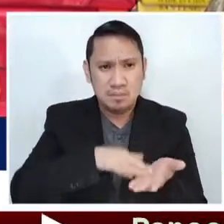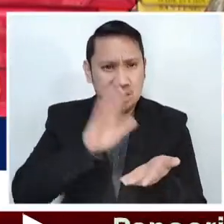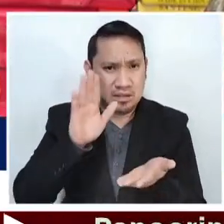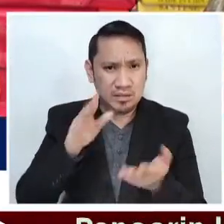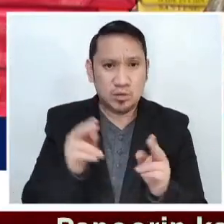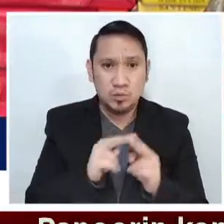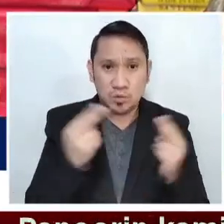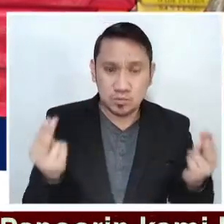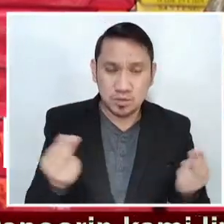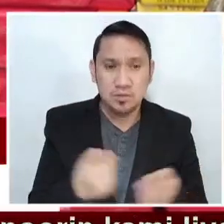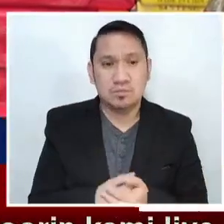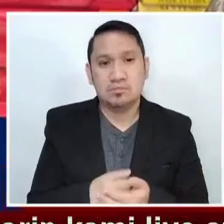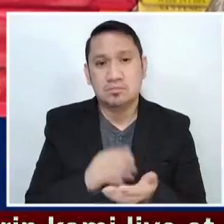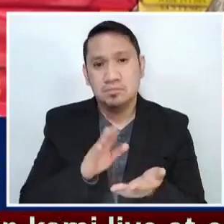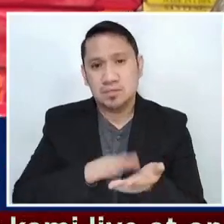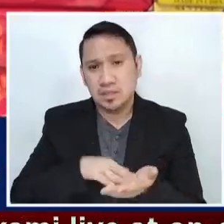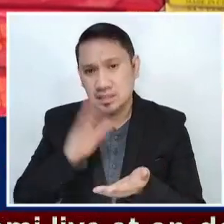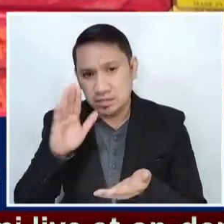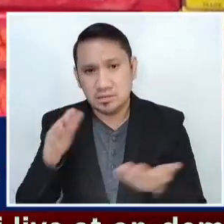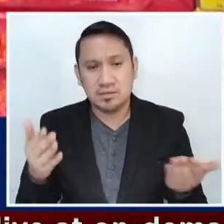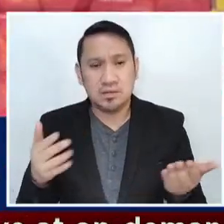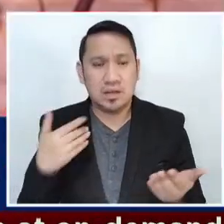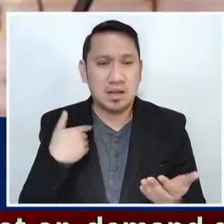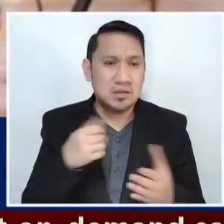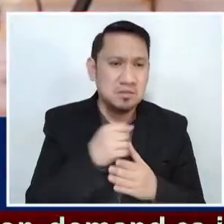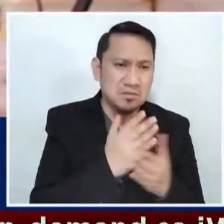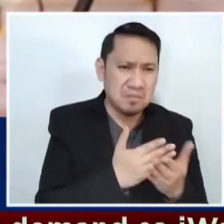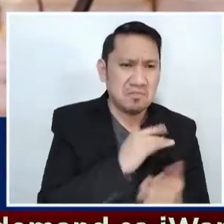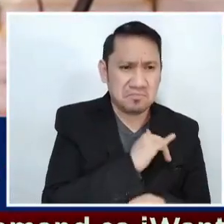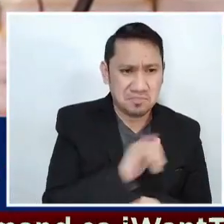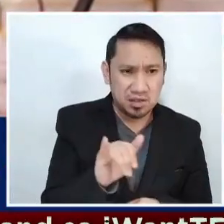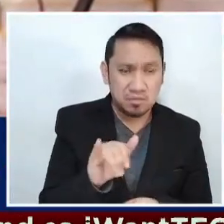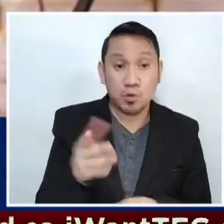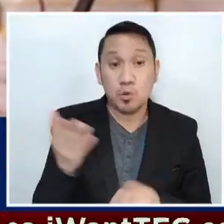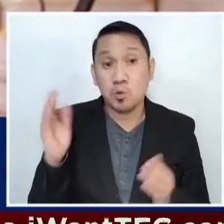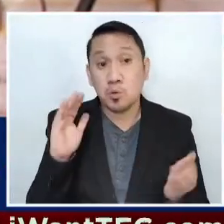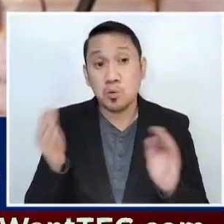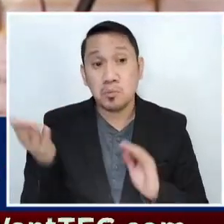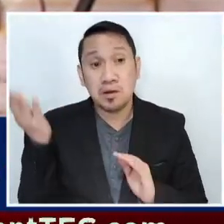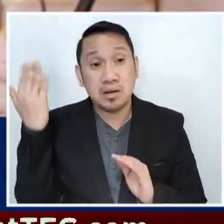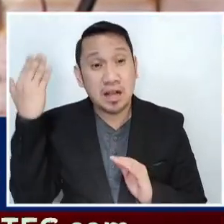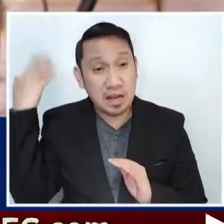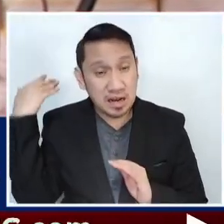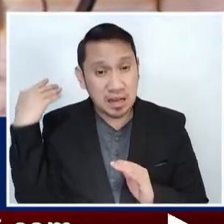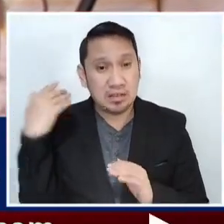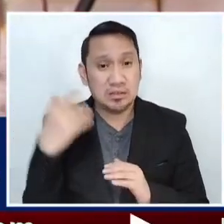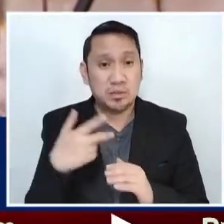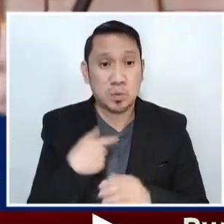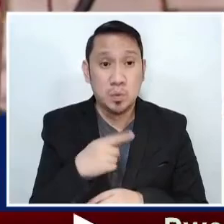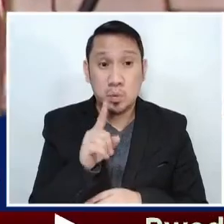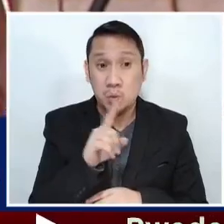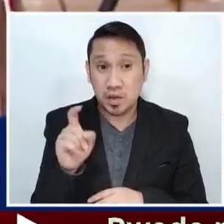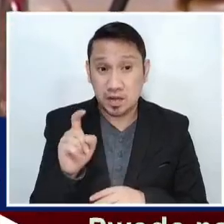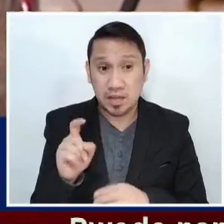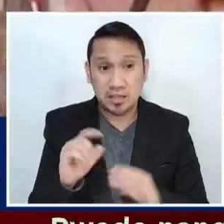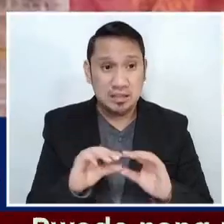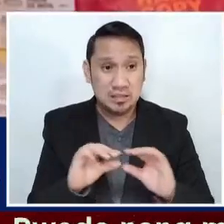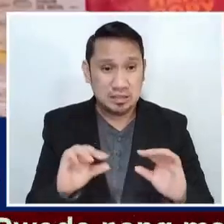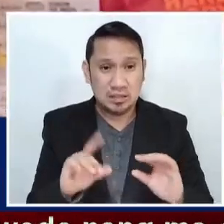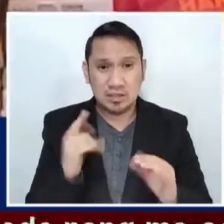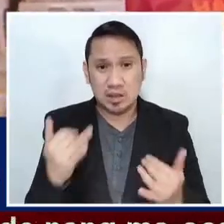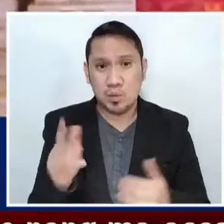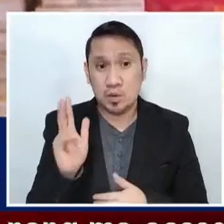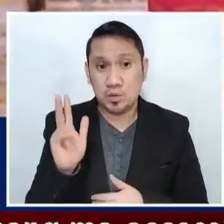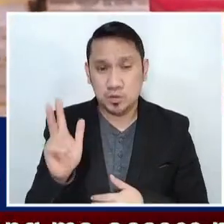notebook, tumaas. May tumaas din, mayroong hindi tumaas. Dati-dati kasi nakarantaon, sandaan na isang rim ang pinta namin. Ngayon, 130